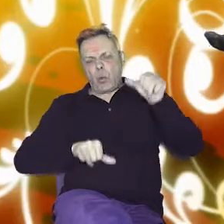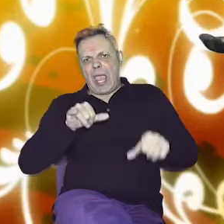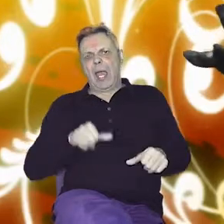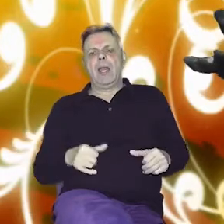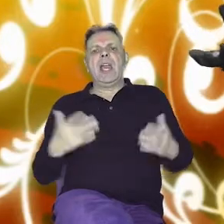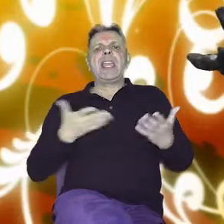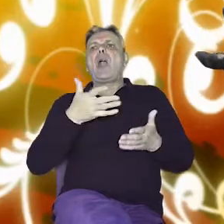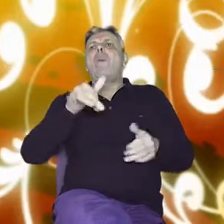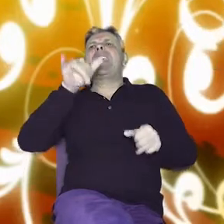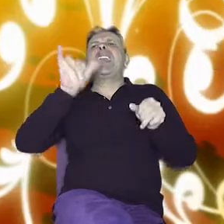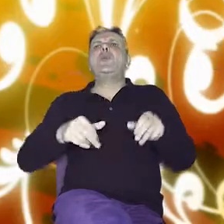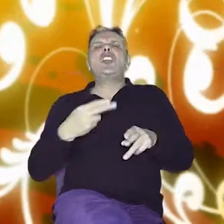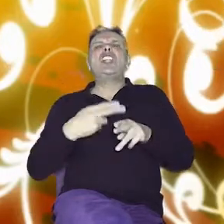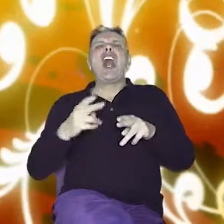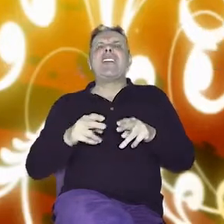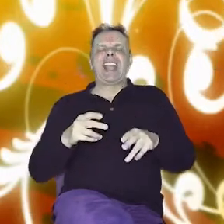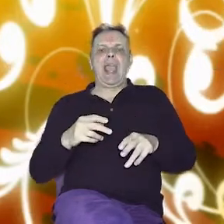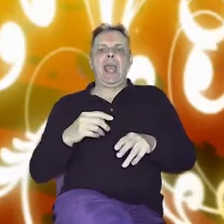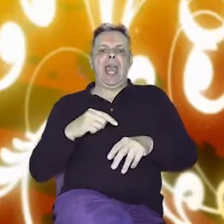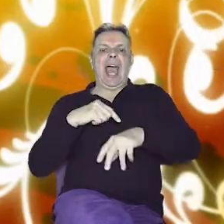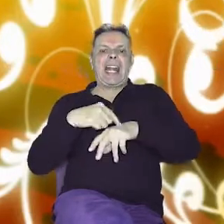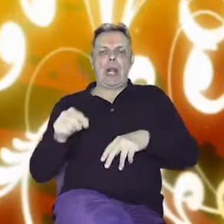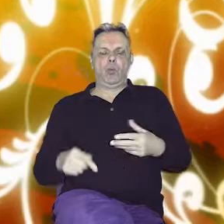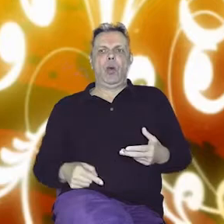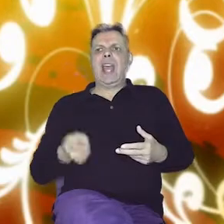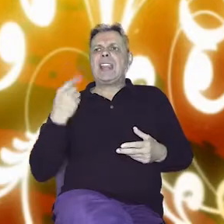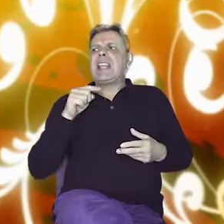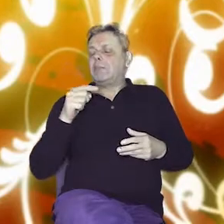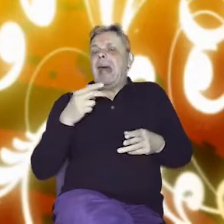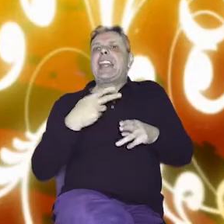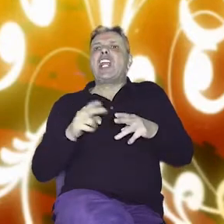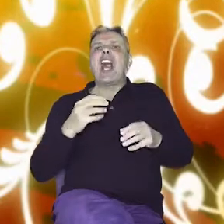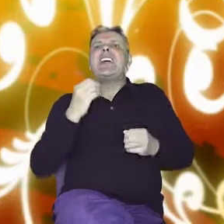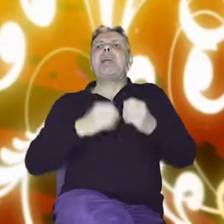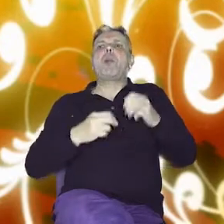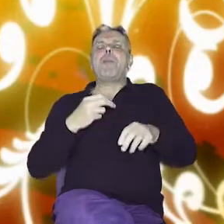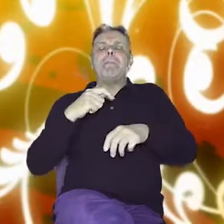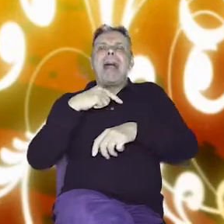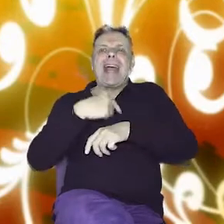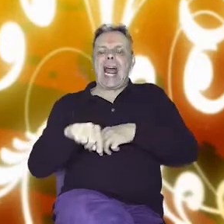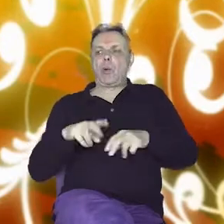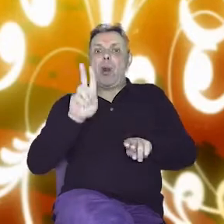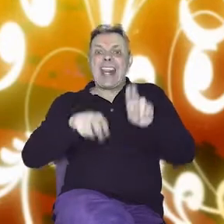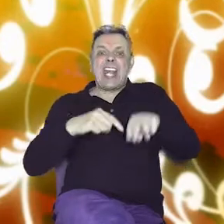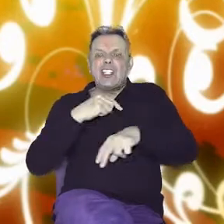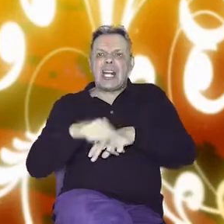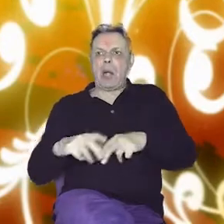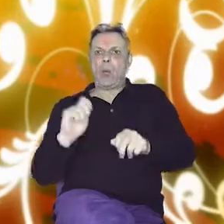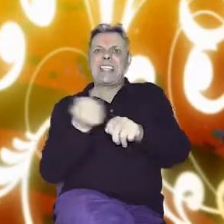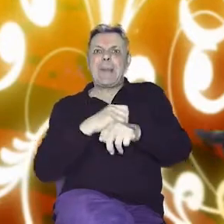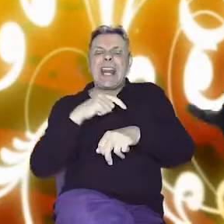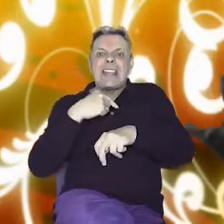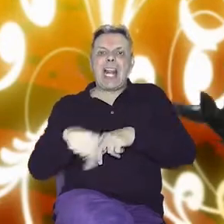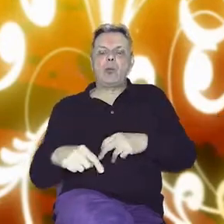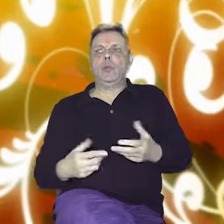vi kirurški rješavate ranu? Zapravo, uopće rješavati problem rane, izlječivati ranu, sanirati ranu, to je za